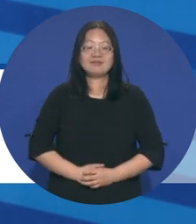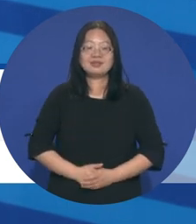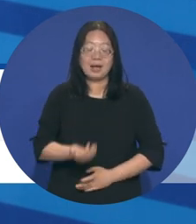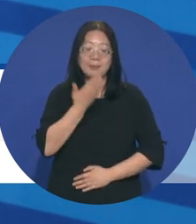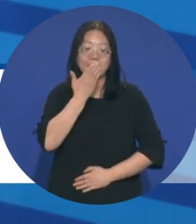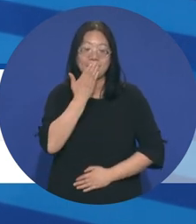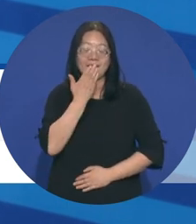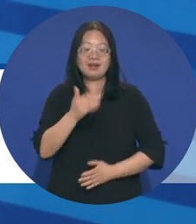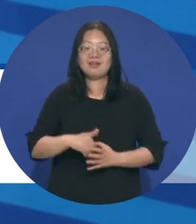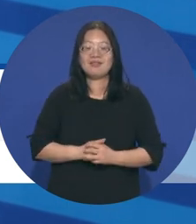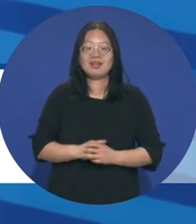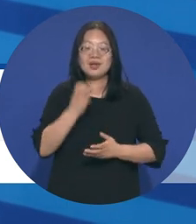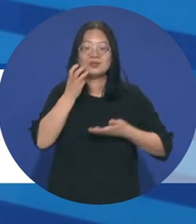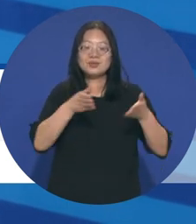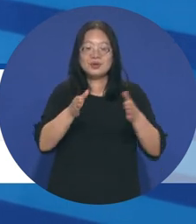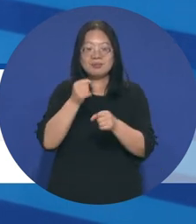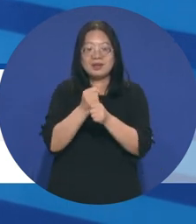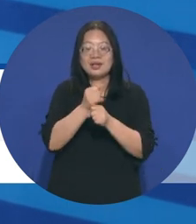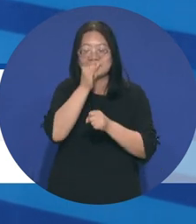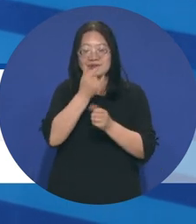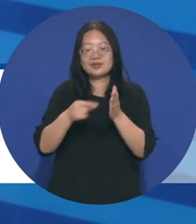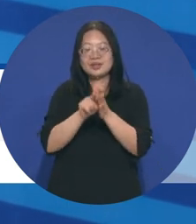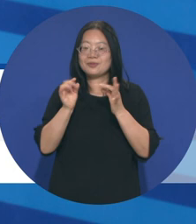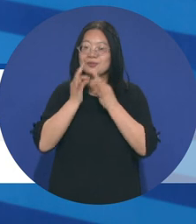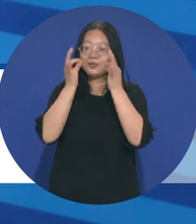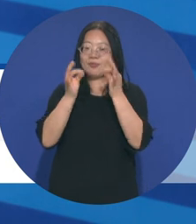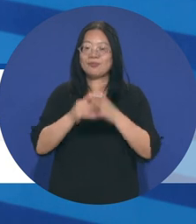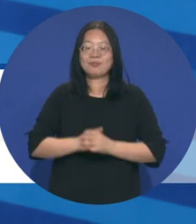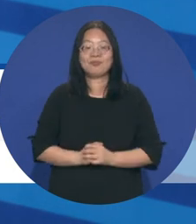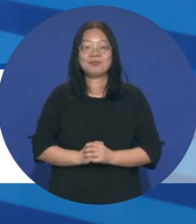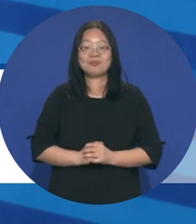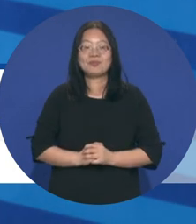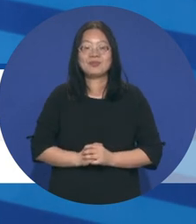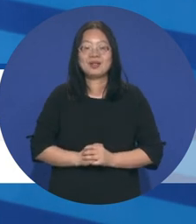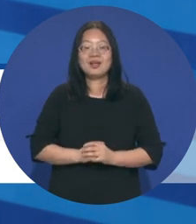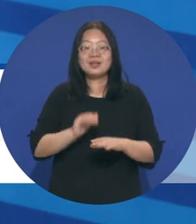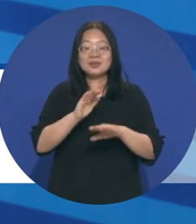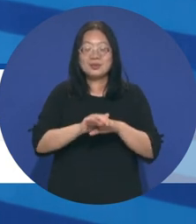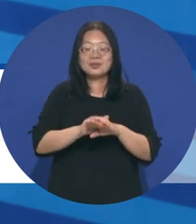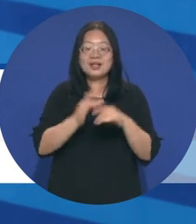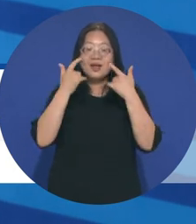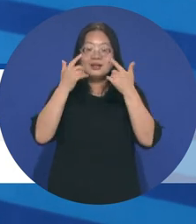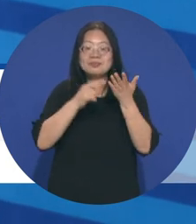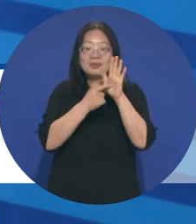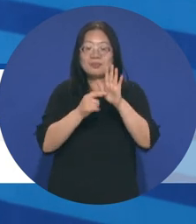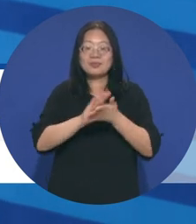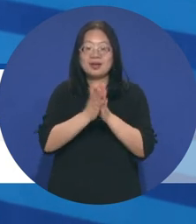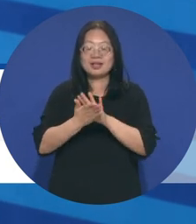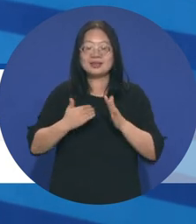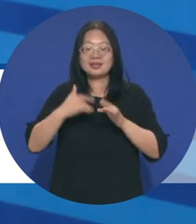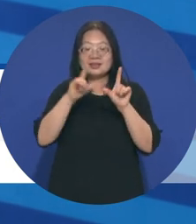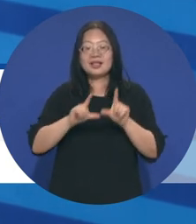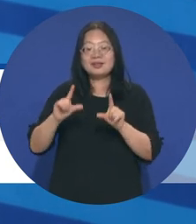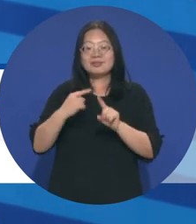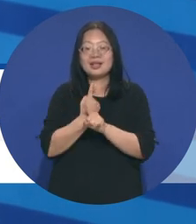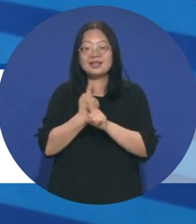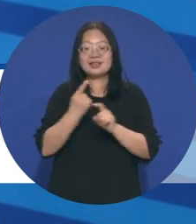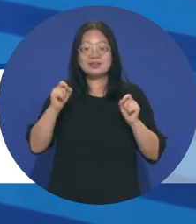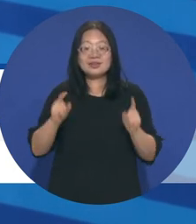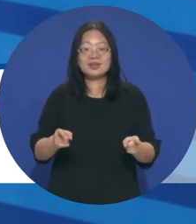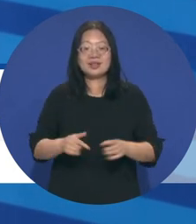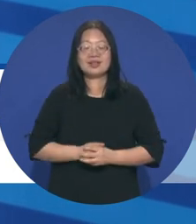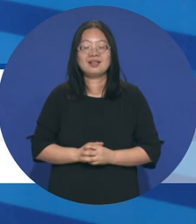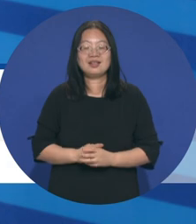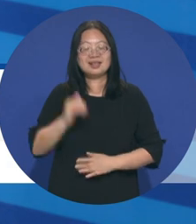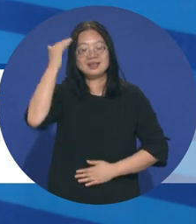실현을 할 수 있는 경기도를 만들 수 있도록 하겠습니다. 손에 잡히는 변화와 또 내 삶을